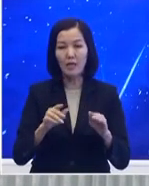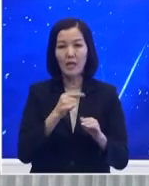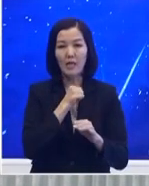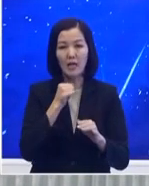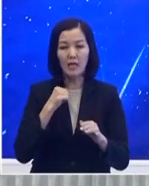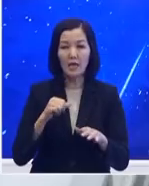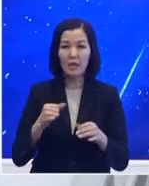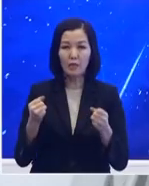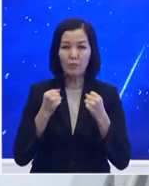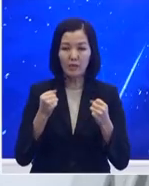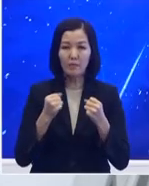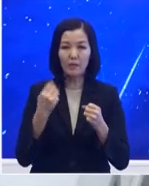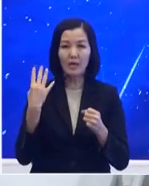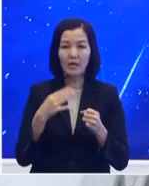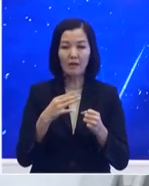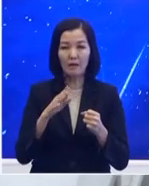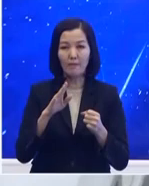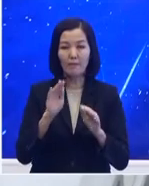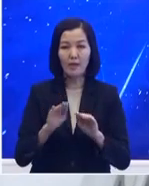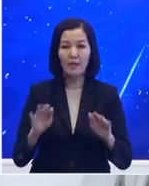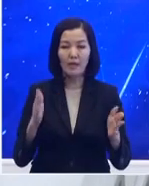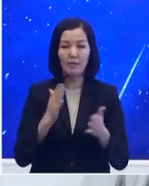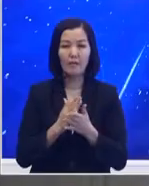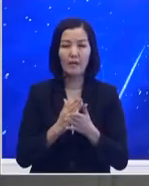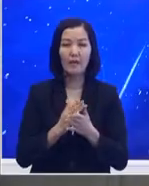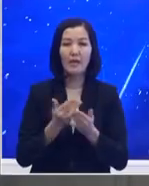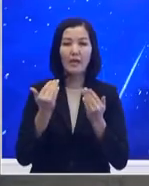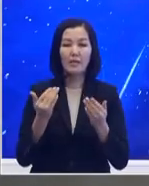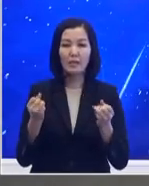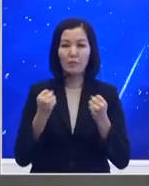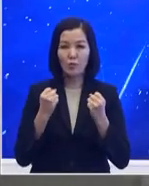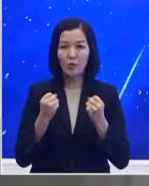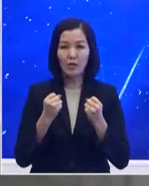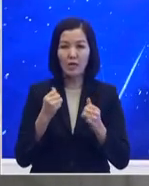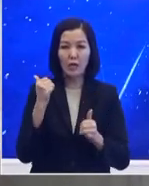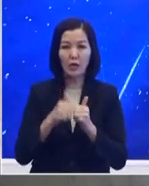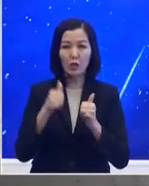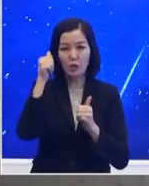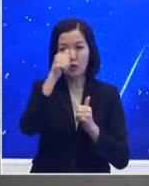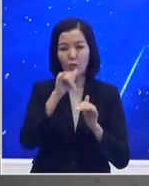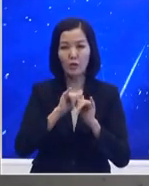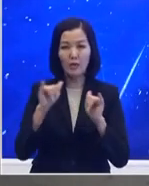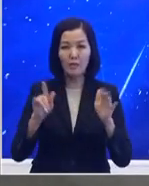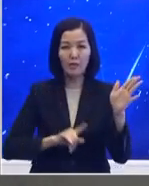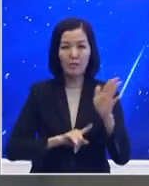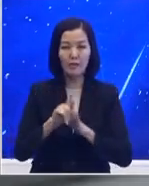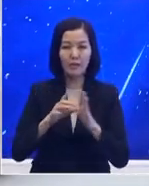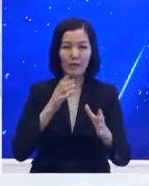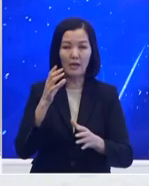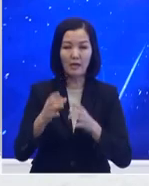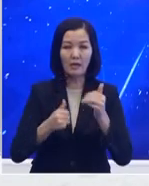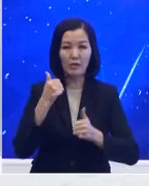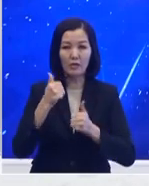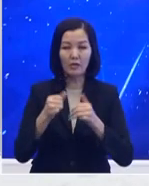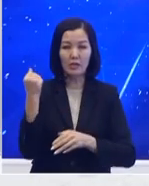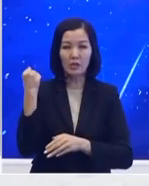өрендері. Саны 40-тан асады. Нәтижелер де бар. Мамандардың айтуынша, бұл спорт түрі жылдан жылға дамып келеді. Болашақта халықаралық жарыстарда